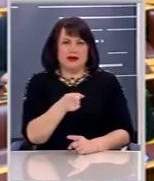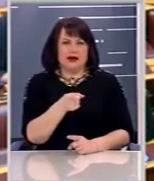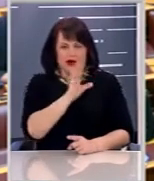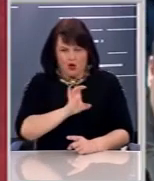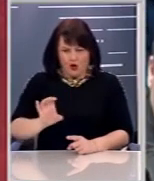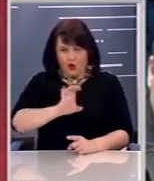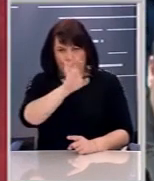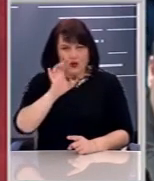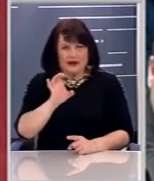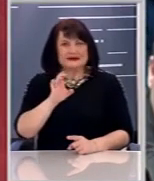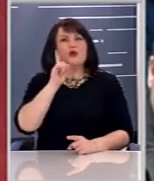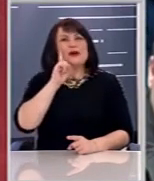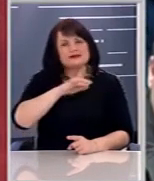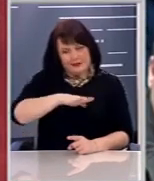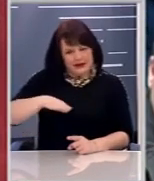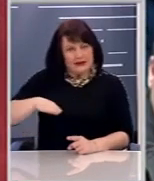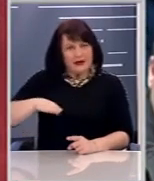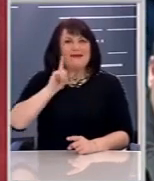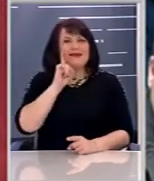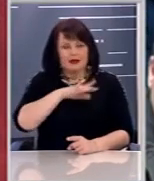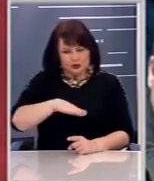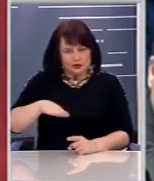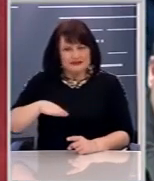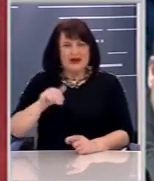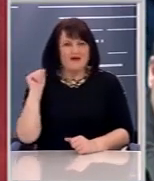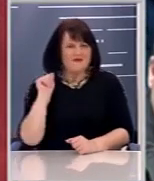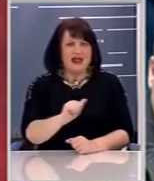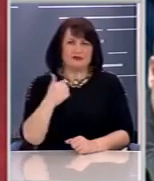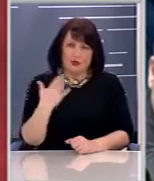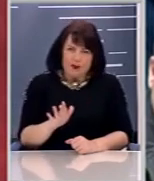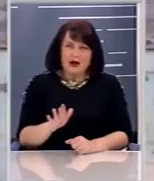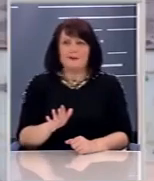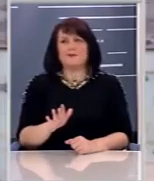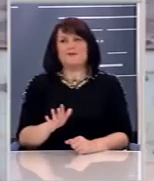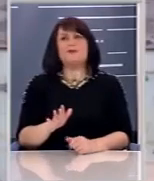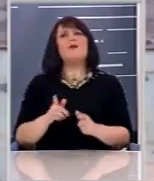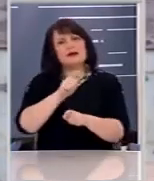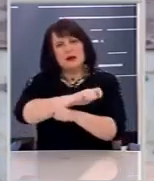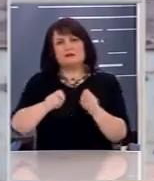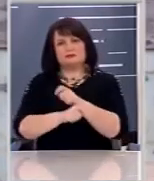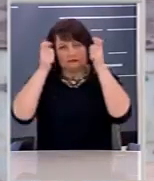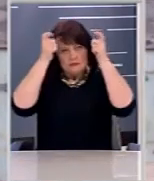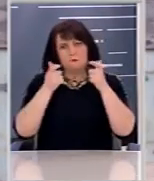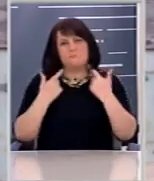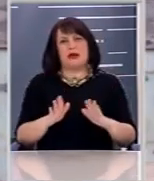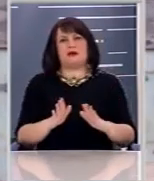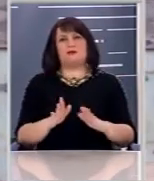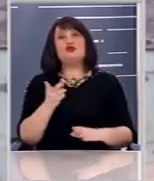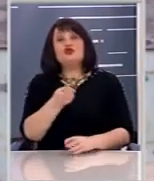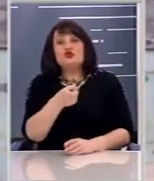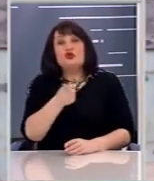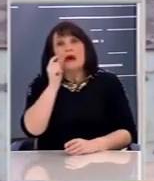οι ανήλικες γυναίκες οι οποίες βιάζονται να παντρεύονται τους βιαστές τους.